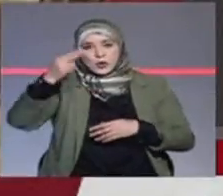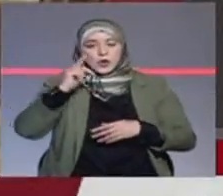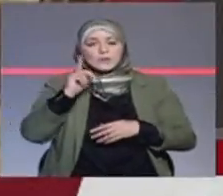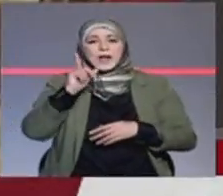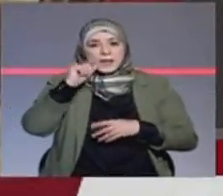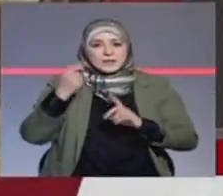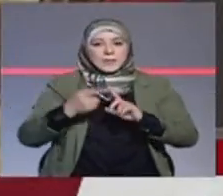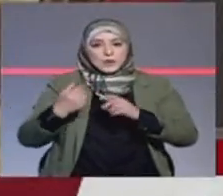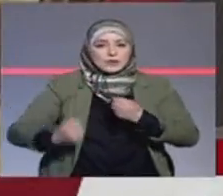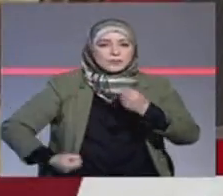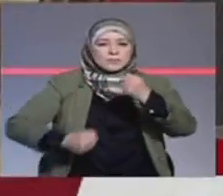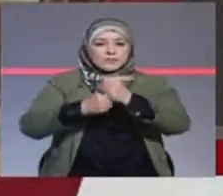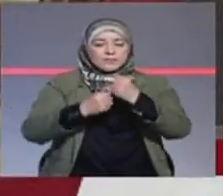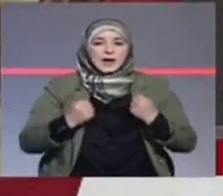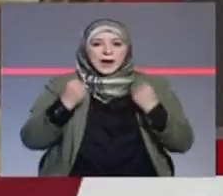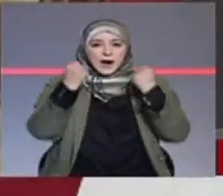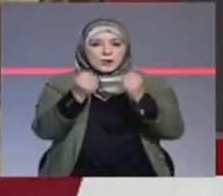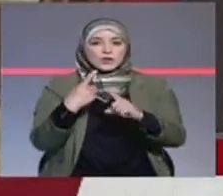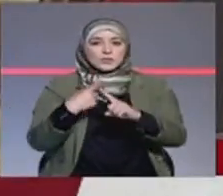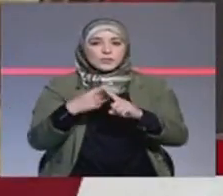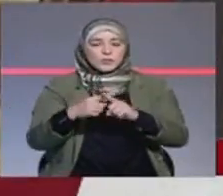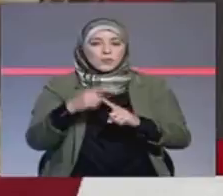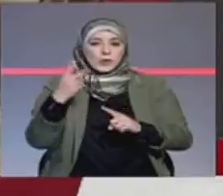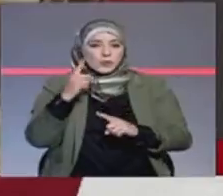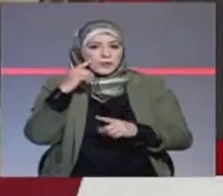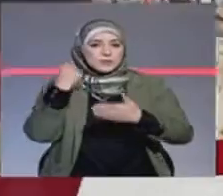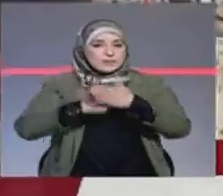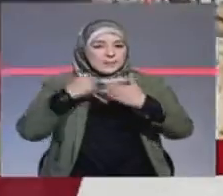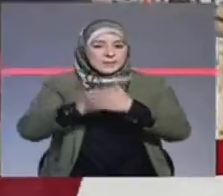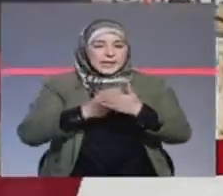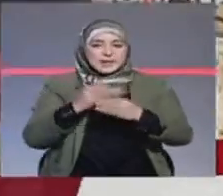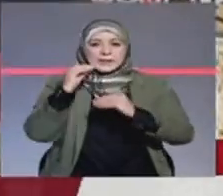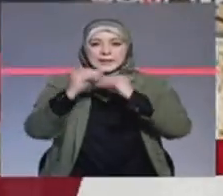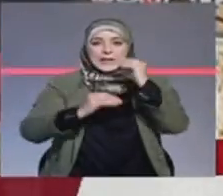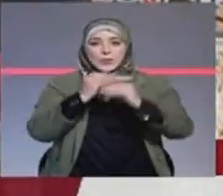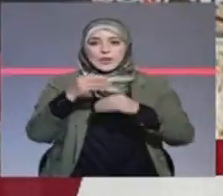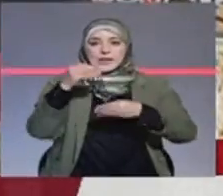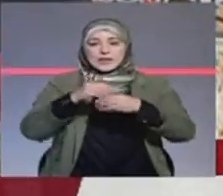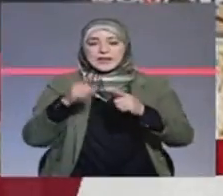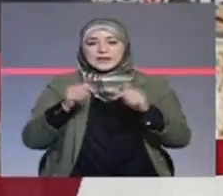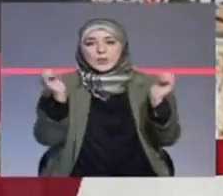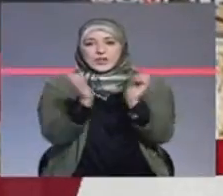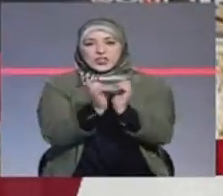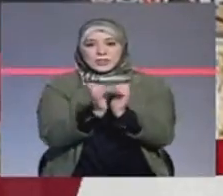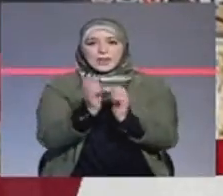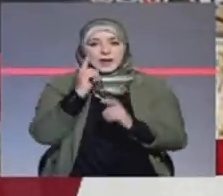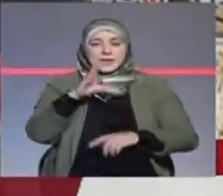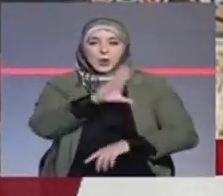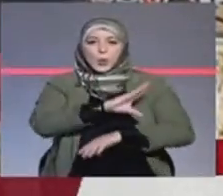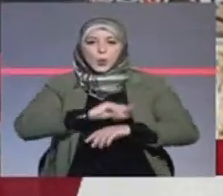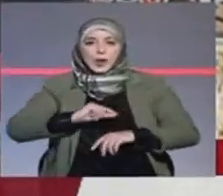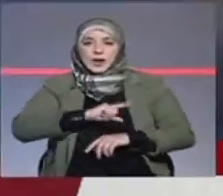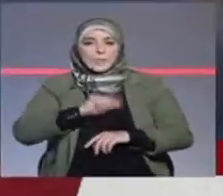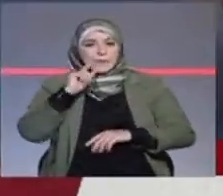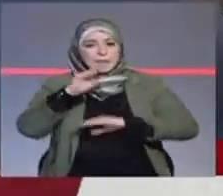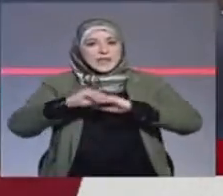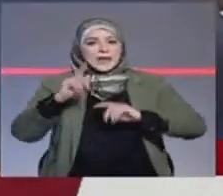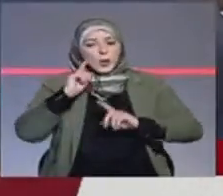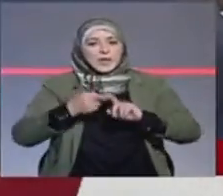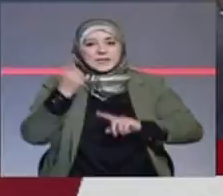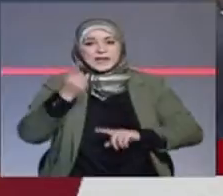ضرورة مضاعفة المجهودات المبذولة في مواجهة التحديات التنموية الاقتصادية والاجتماعية والأمنية وخاصة